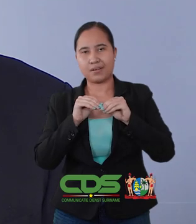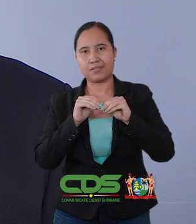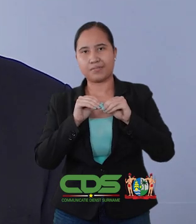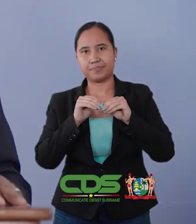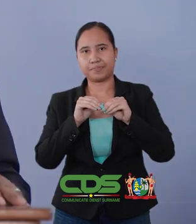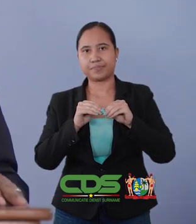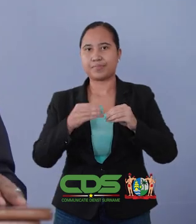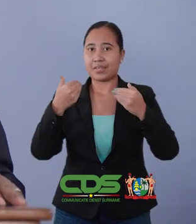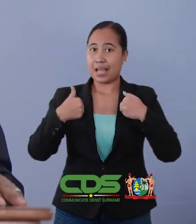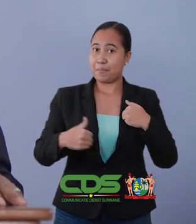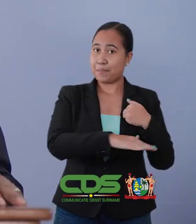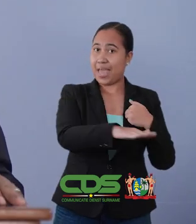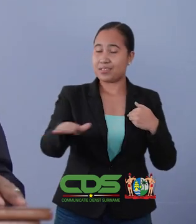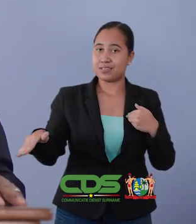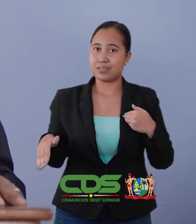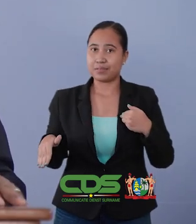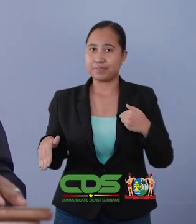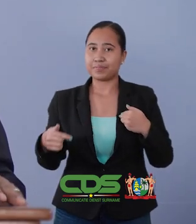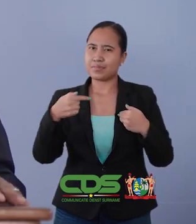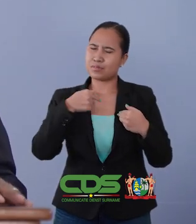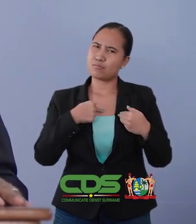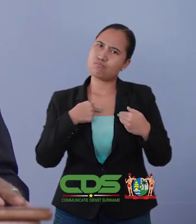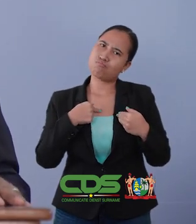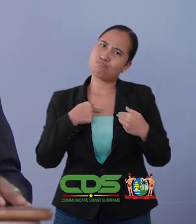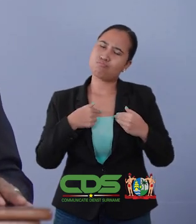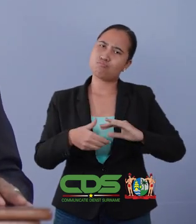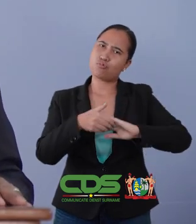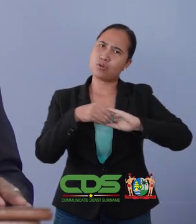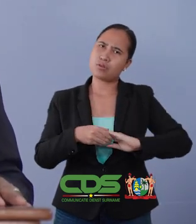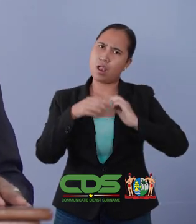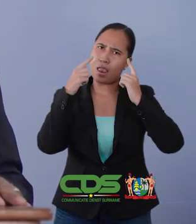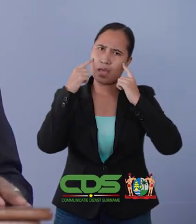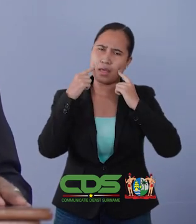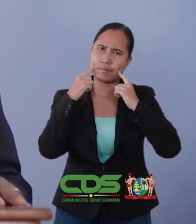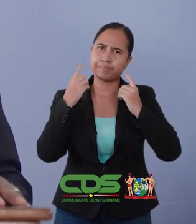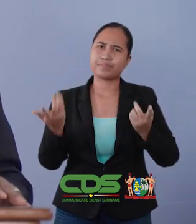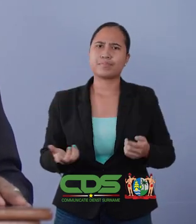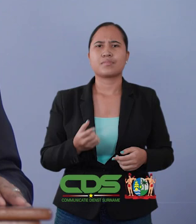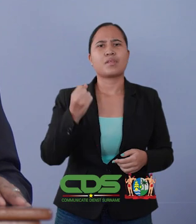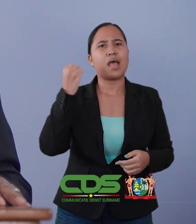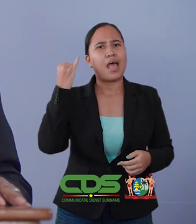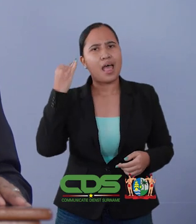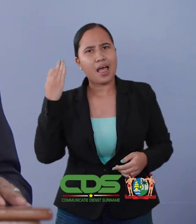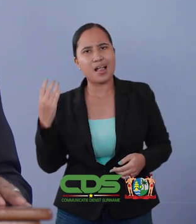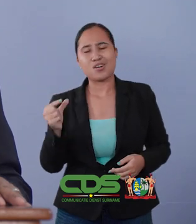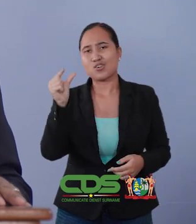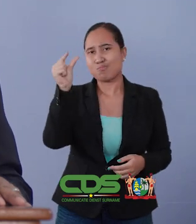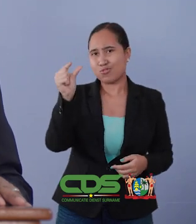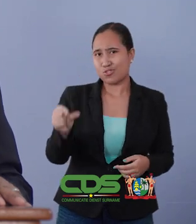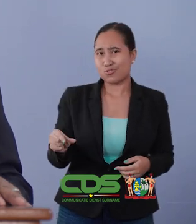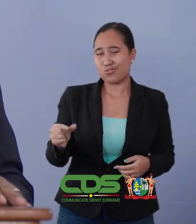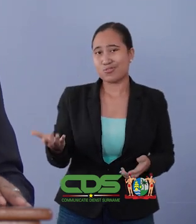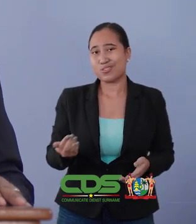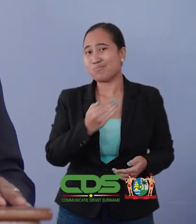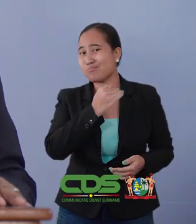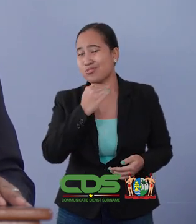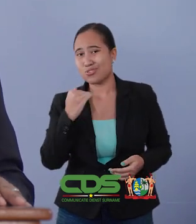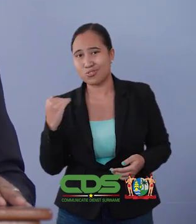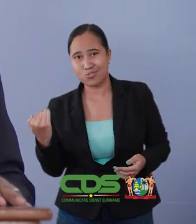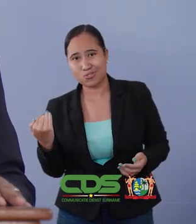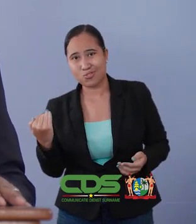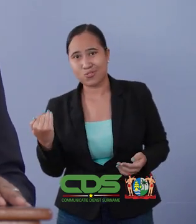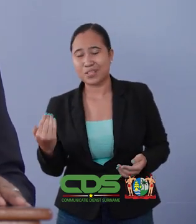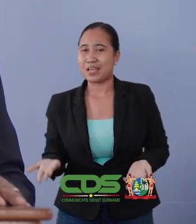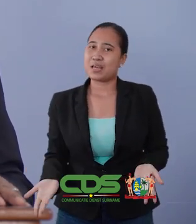overgegaan. Landgenoten, ik condoleer mede namens de regering elke burger die een naaste heeft verloren